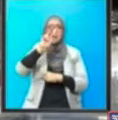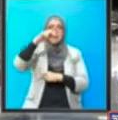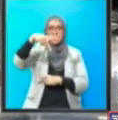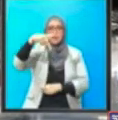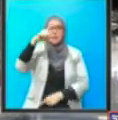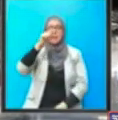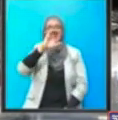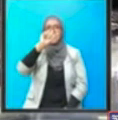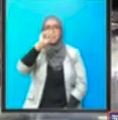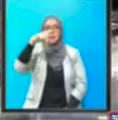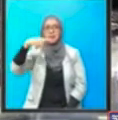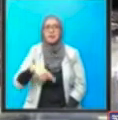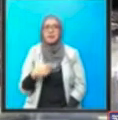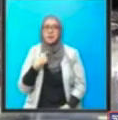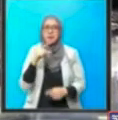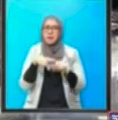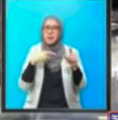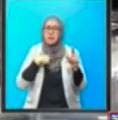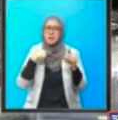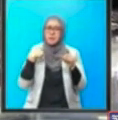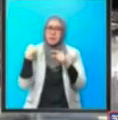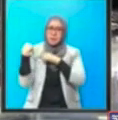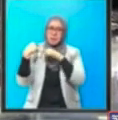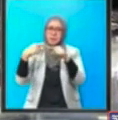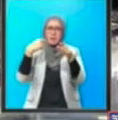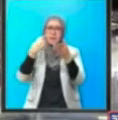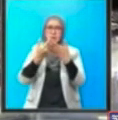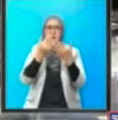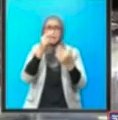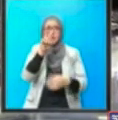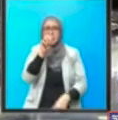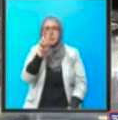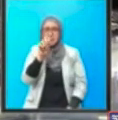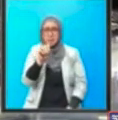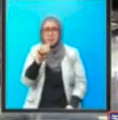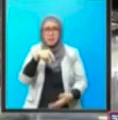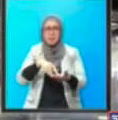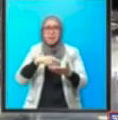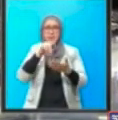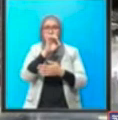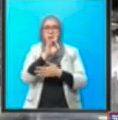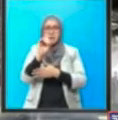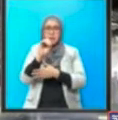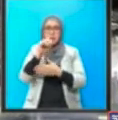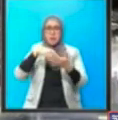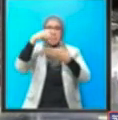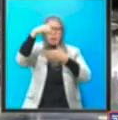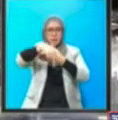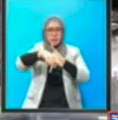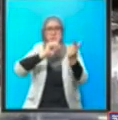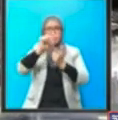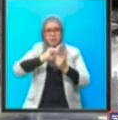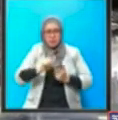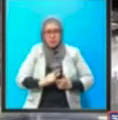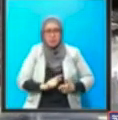sampel 2020 sebanyak 87 program telah diluluskan untuk dan melibatkan Sinergi dengan